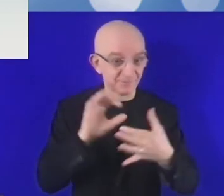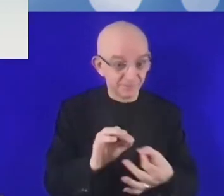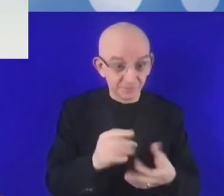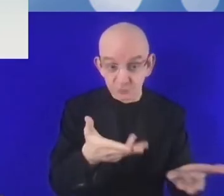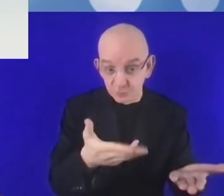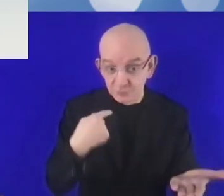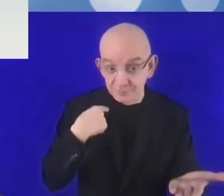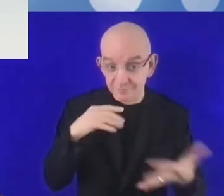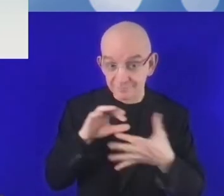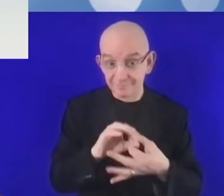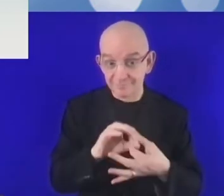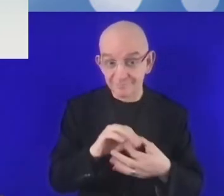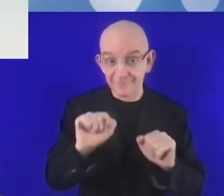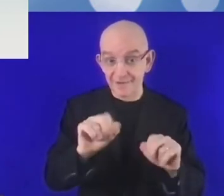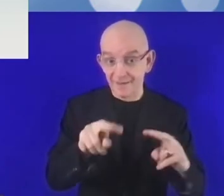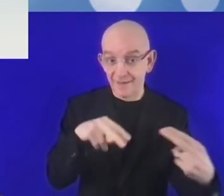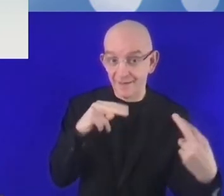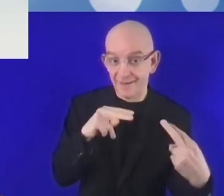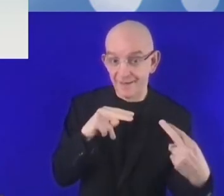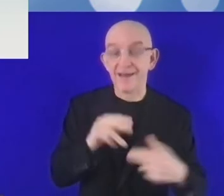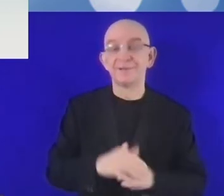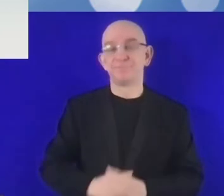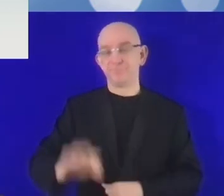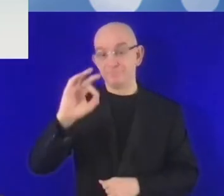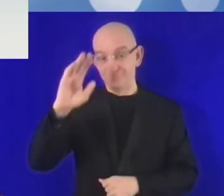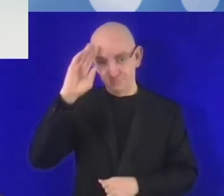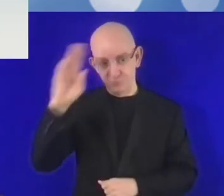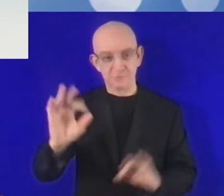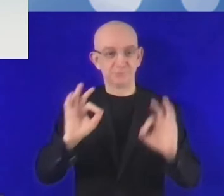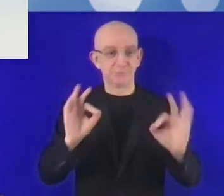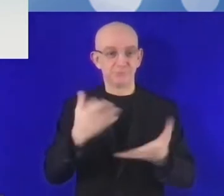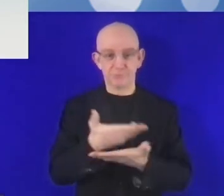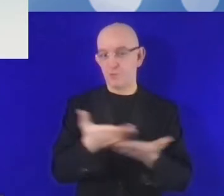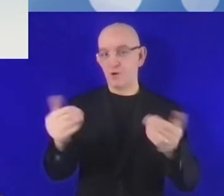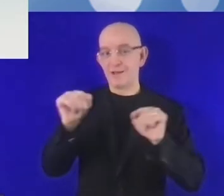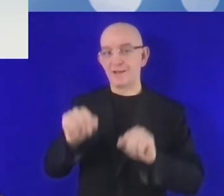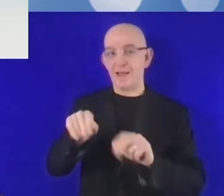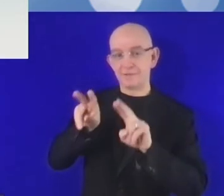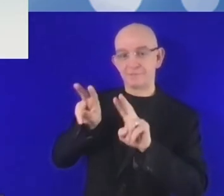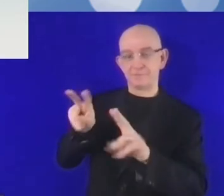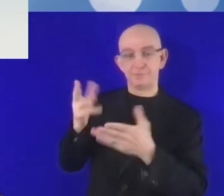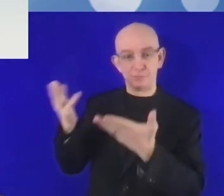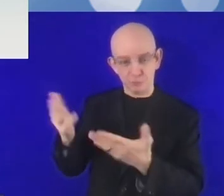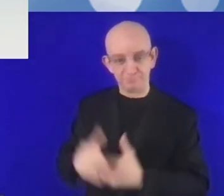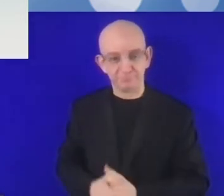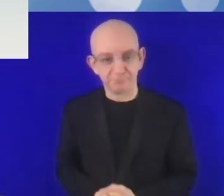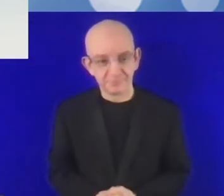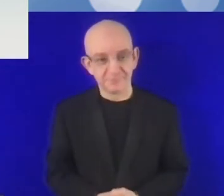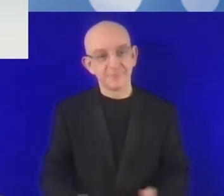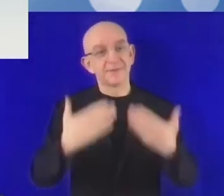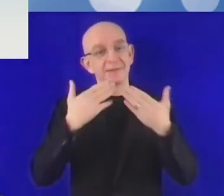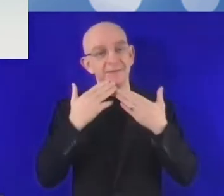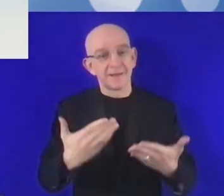Myriam. Oui, oui, je vous entends. Vous aussi, vous m'entendez? Oui, oui, nous vous entendons. Très bien. Merci.